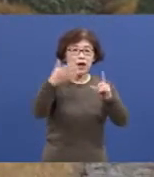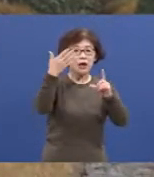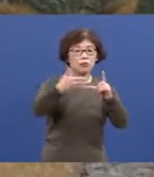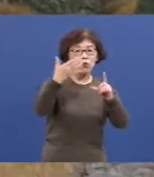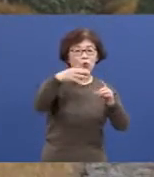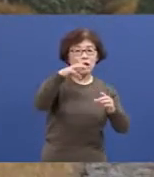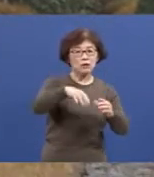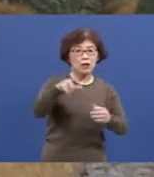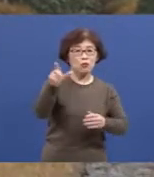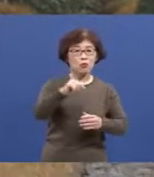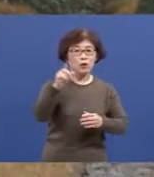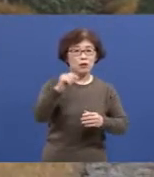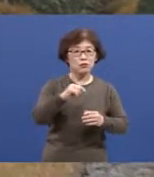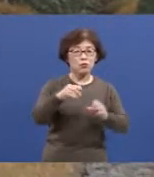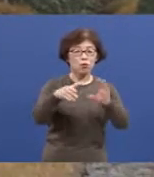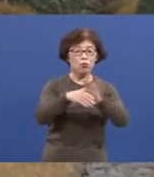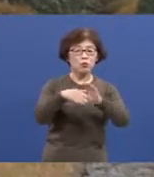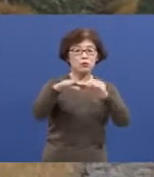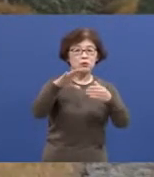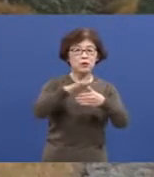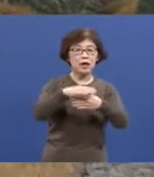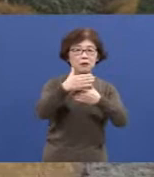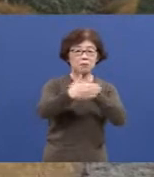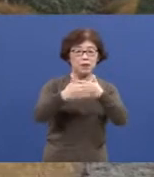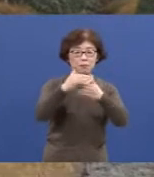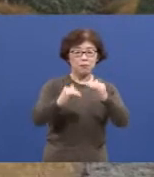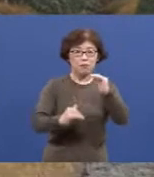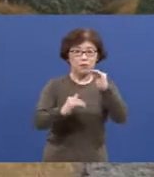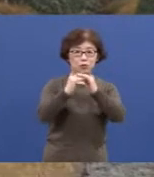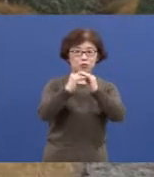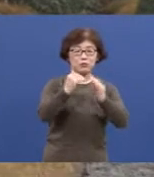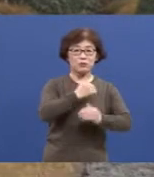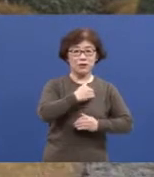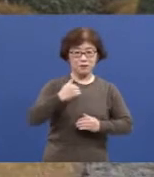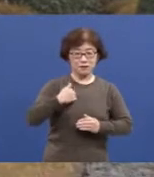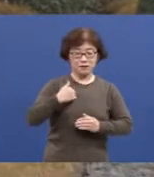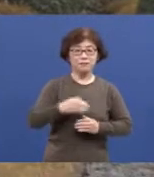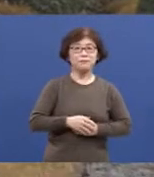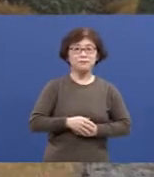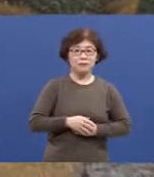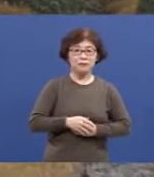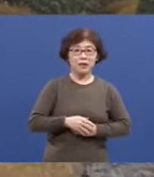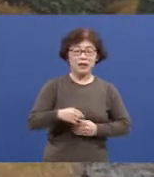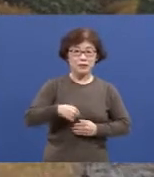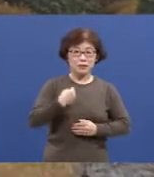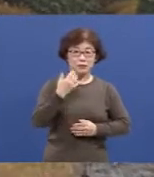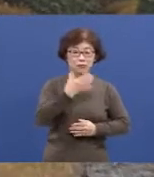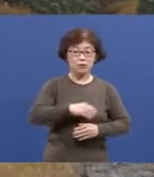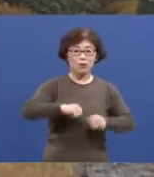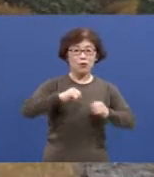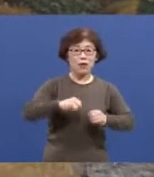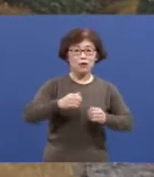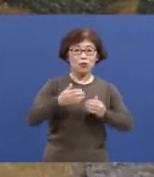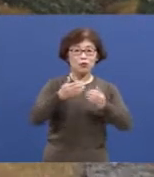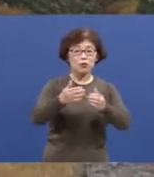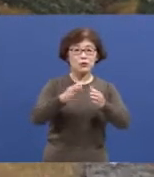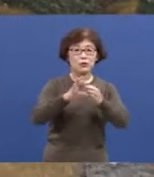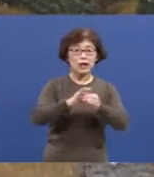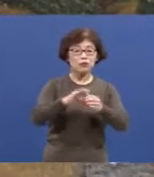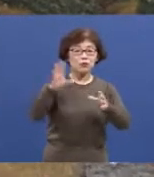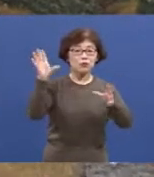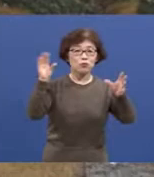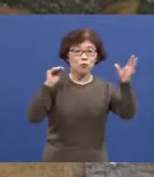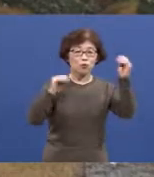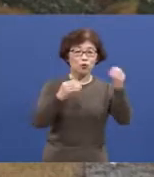用で文化的な面も充実させることができるようになります。さらにご自身の健康増進に関する情報